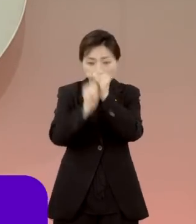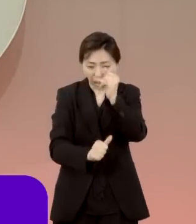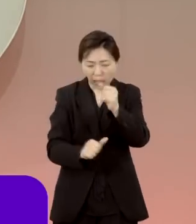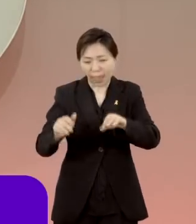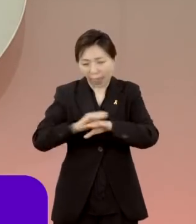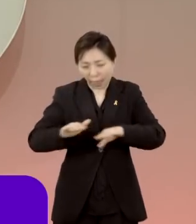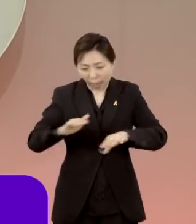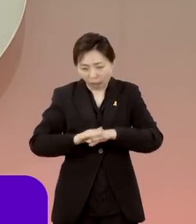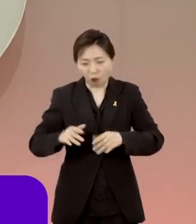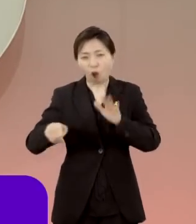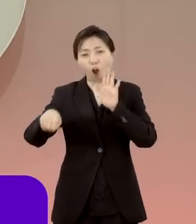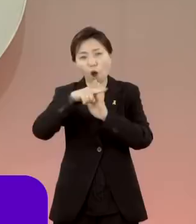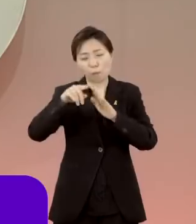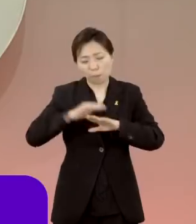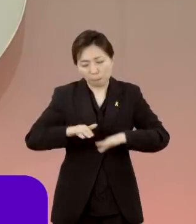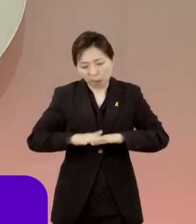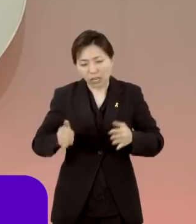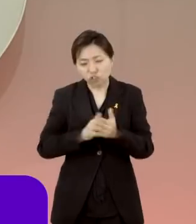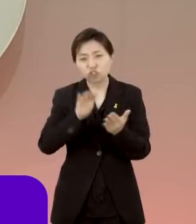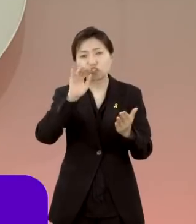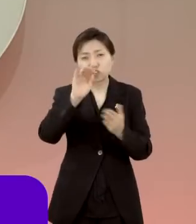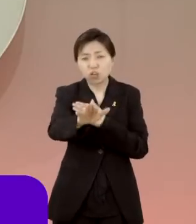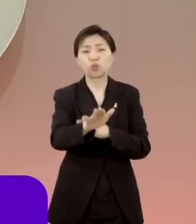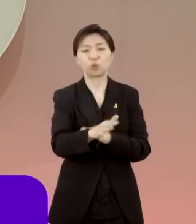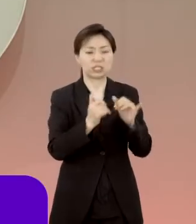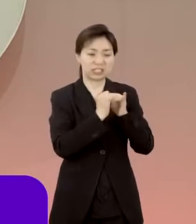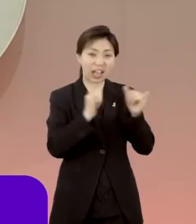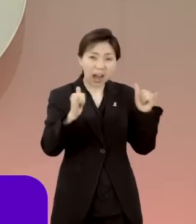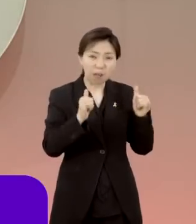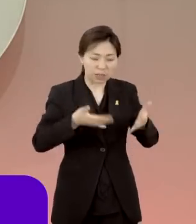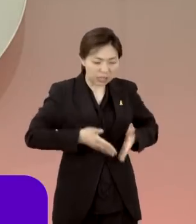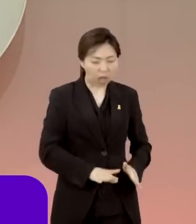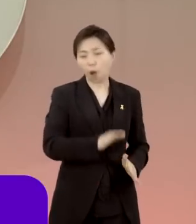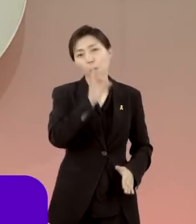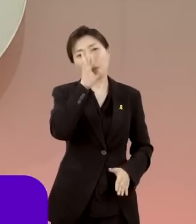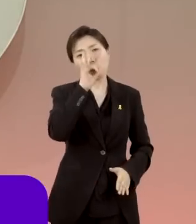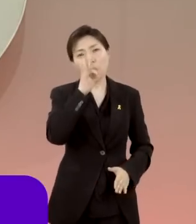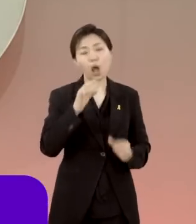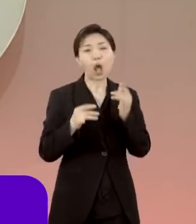곳에서 웅크리고 고통을 받아야 됐다